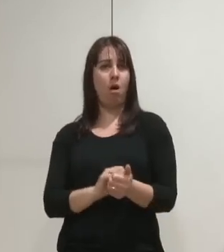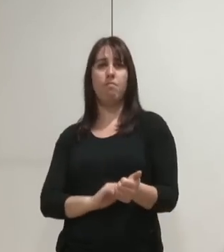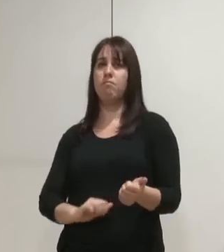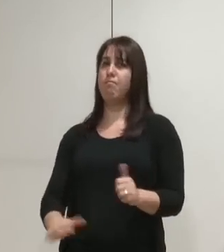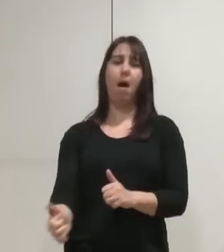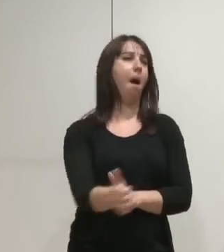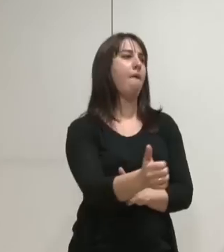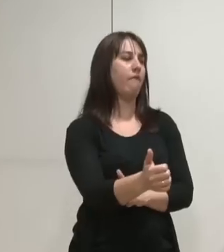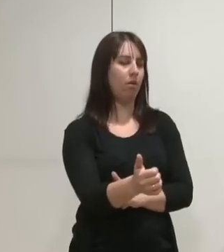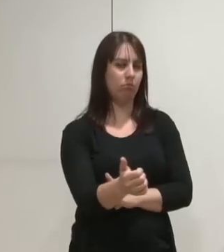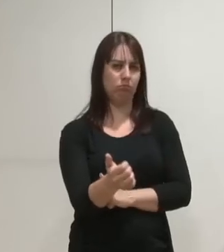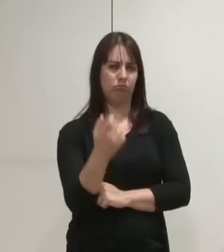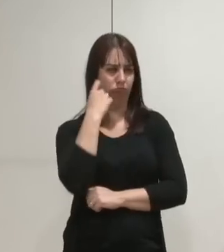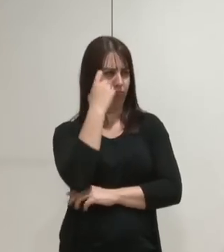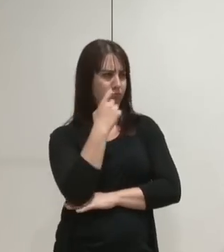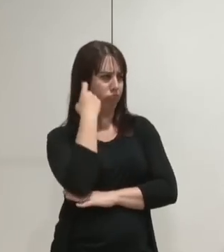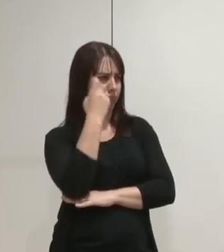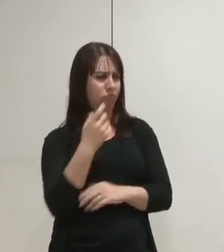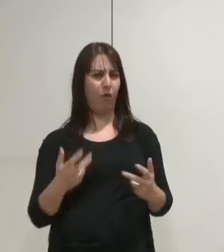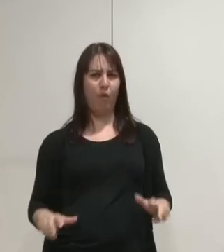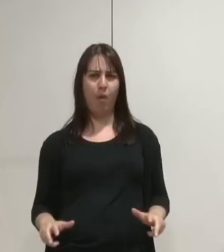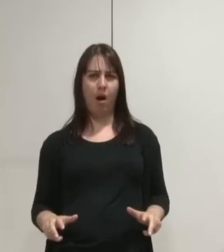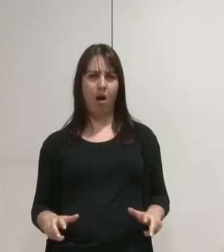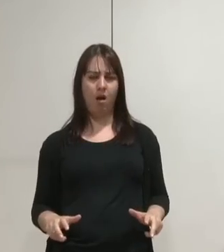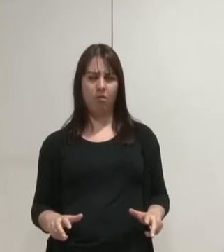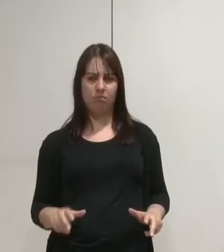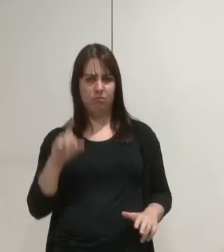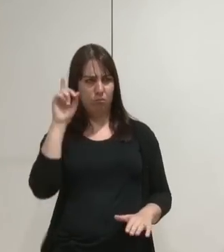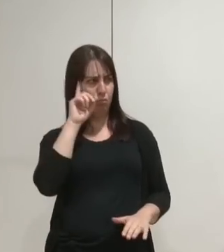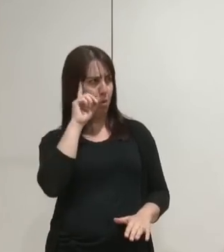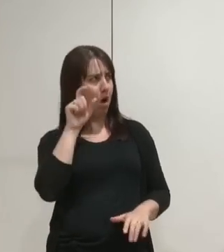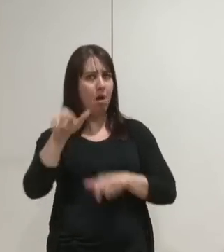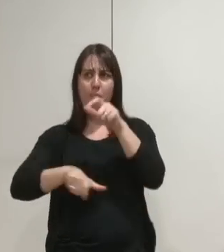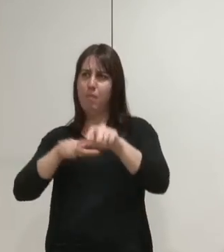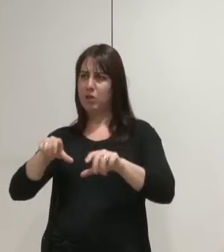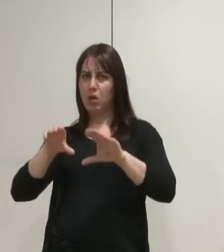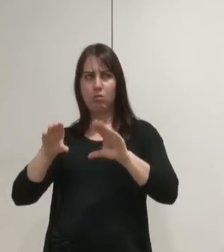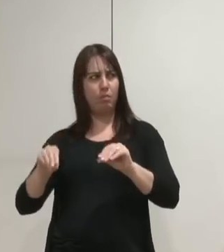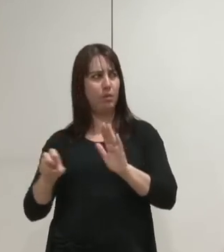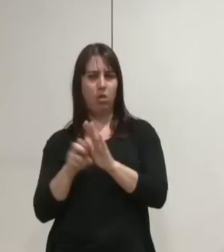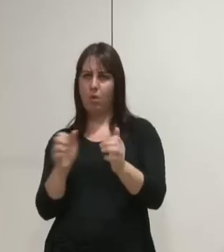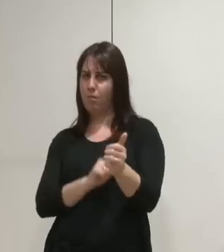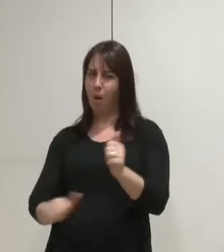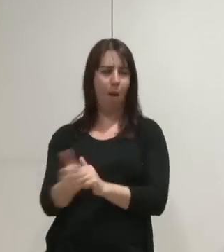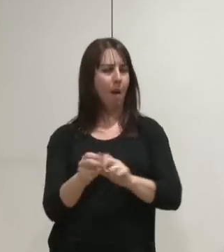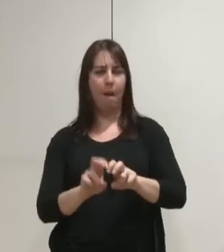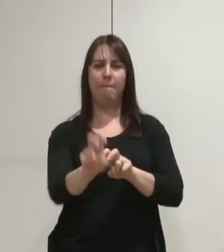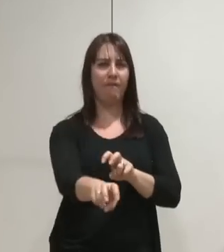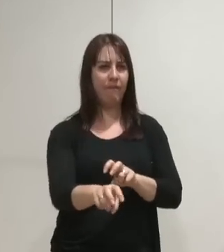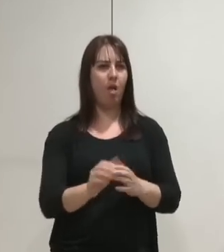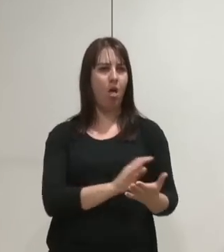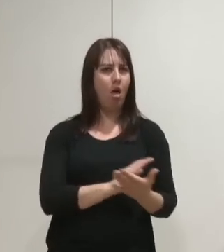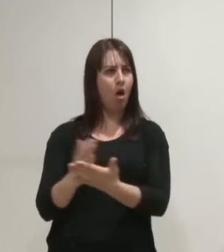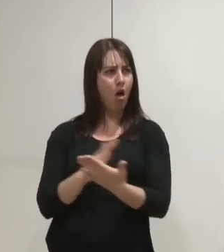pas à ce que nous souhaitons et à ce que souhaitent les les grennoblois il y a beaucoup d'hésitation